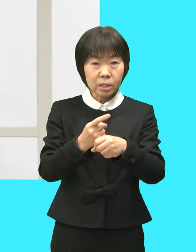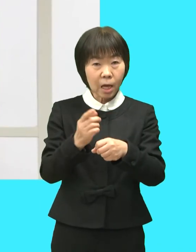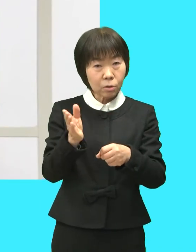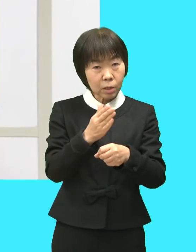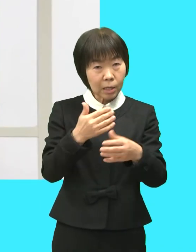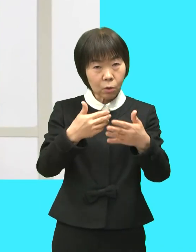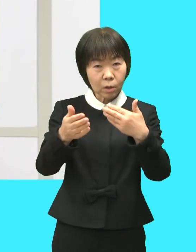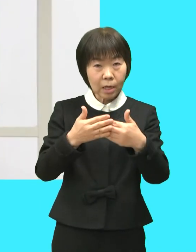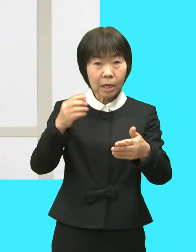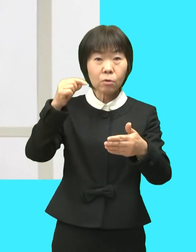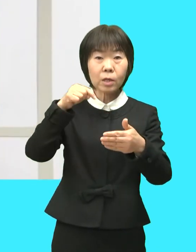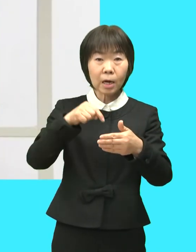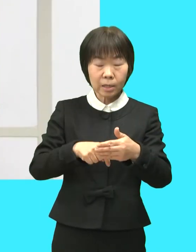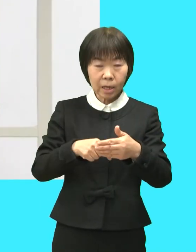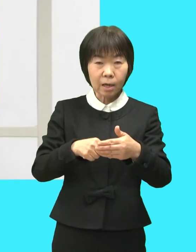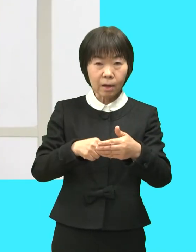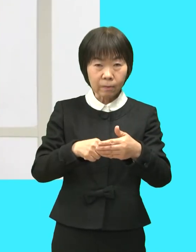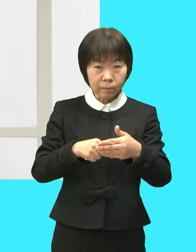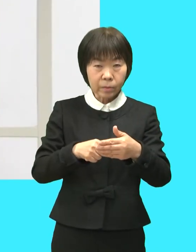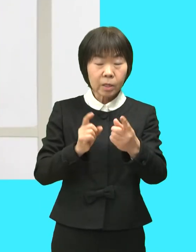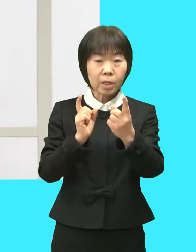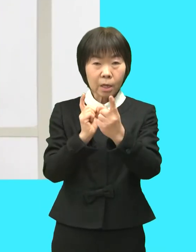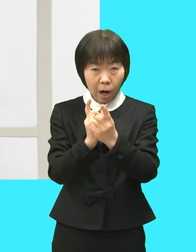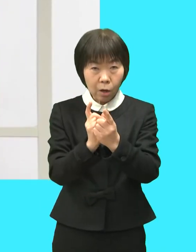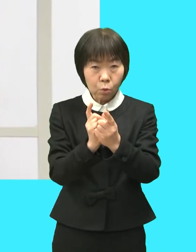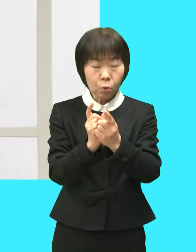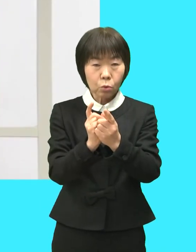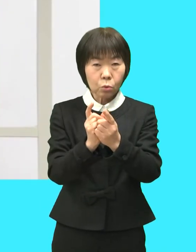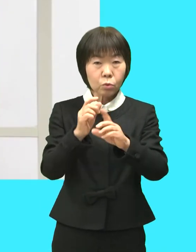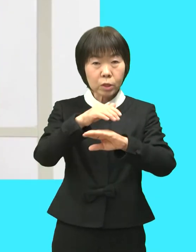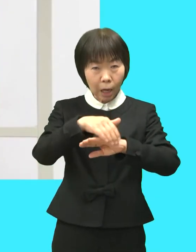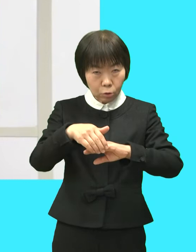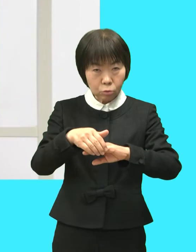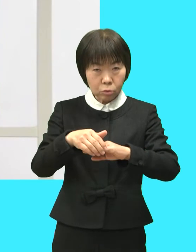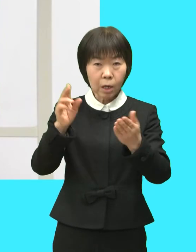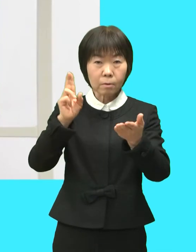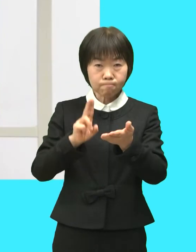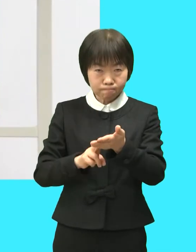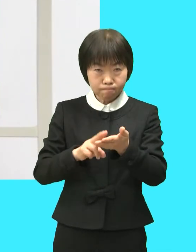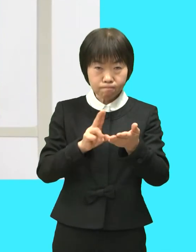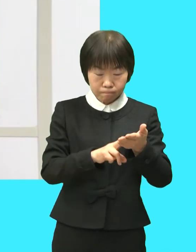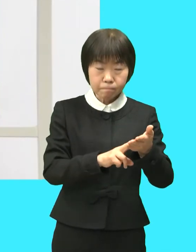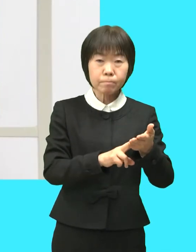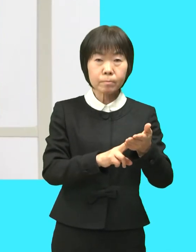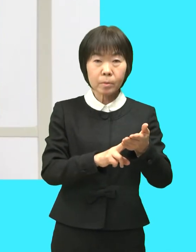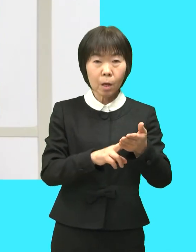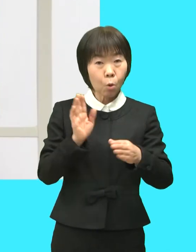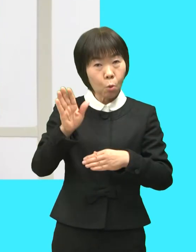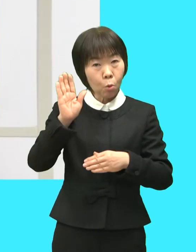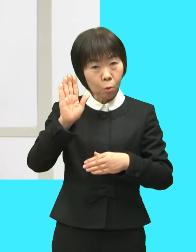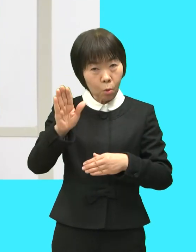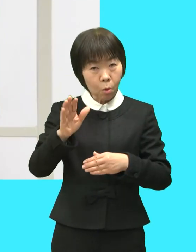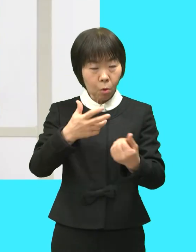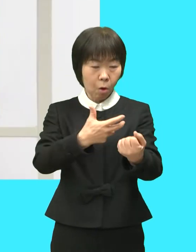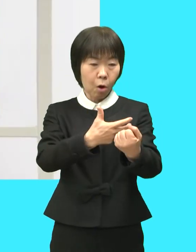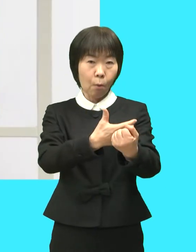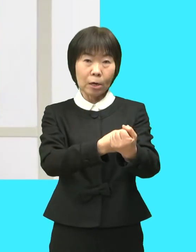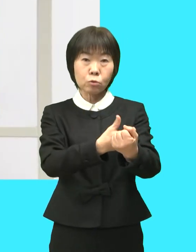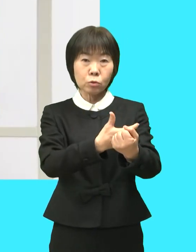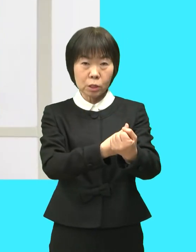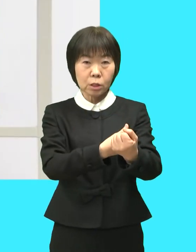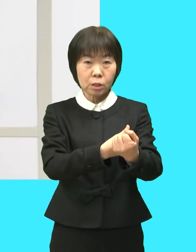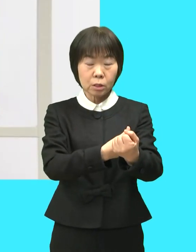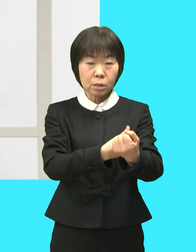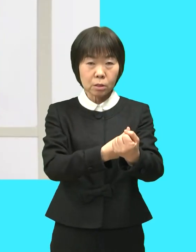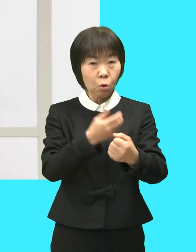経験の中で一定の対応方策というものが確立されてきておりますし、今後またワクチン